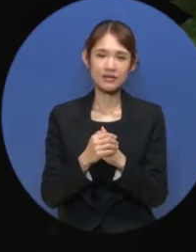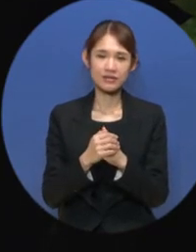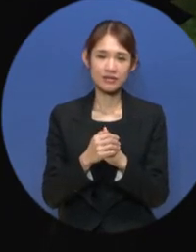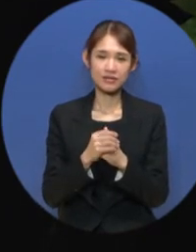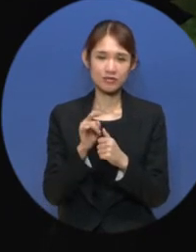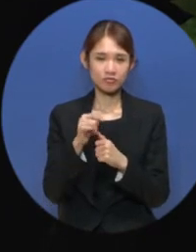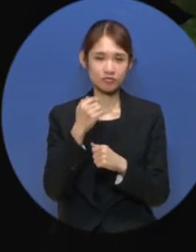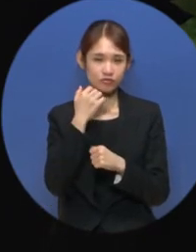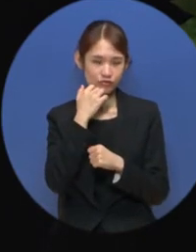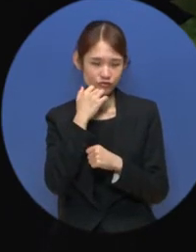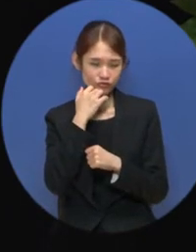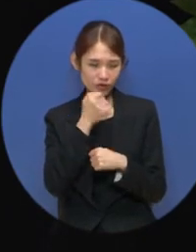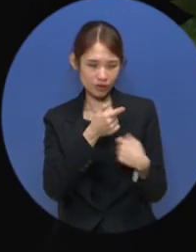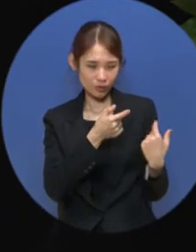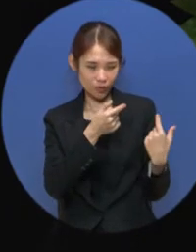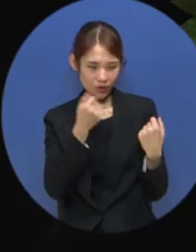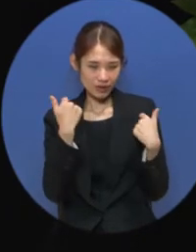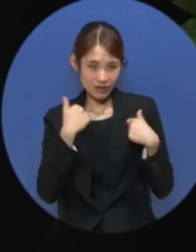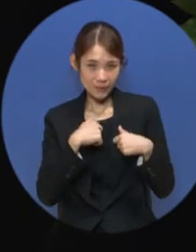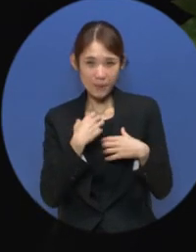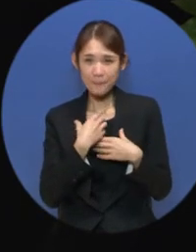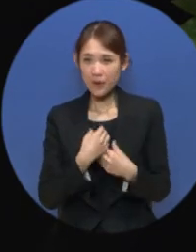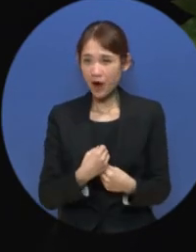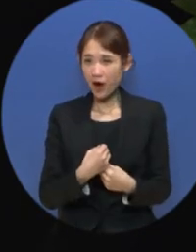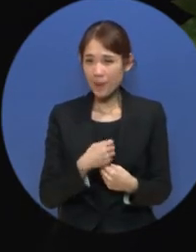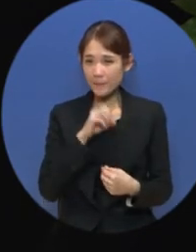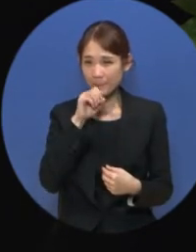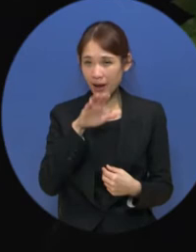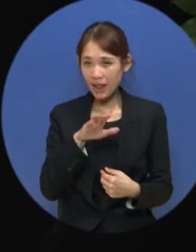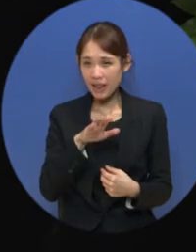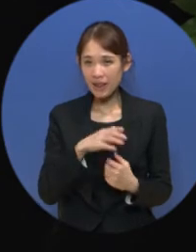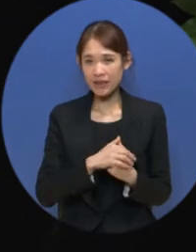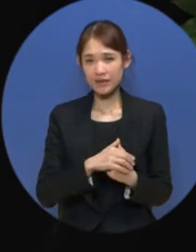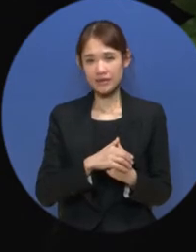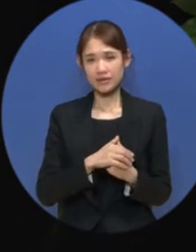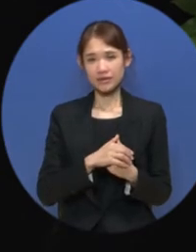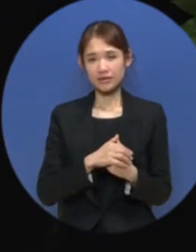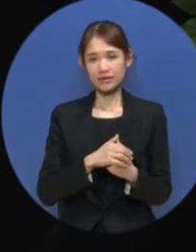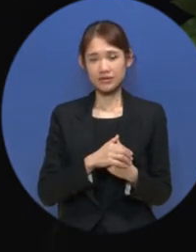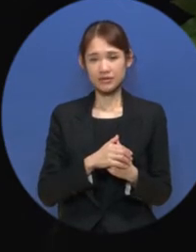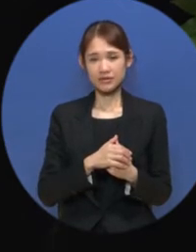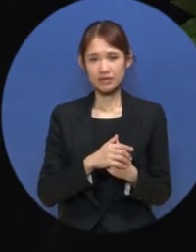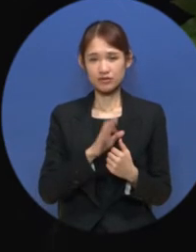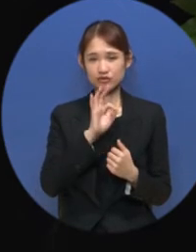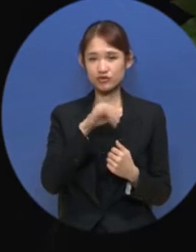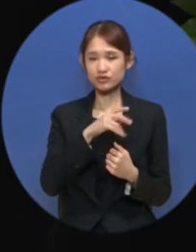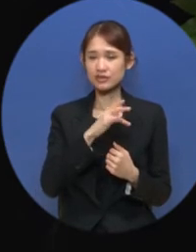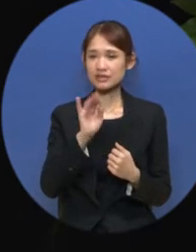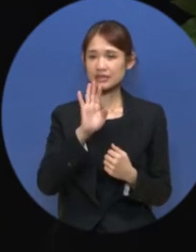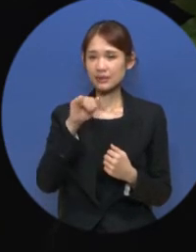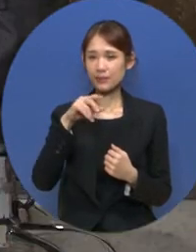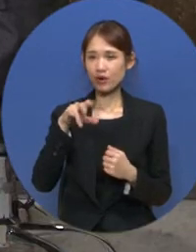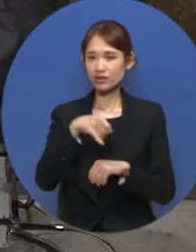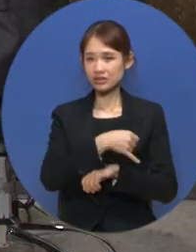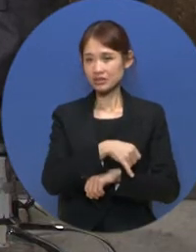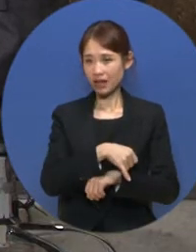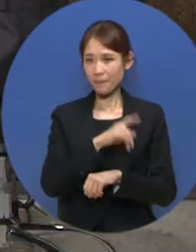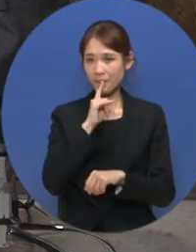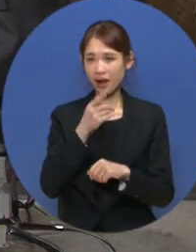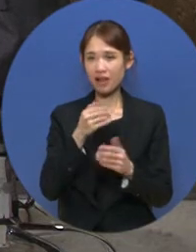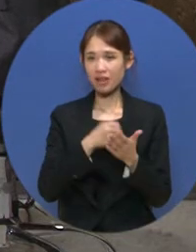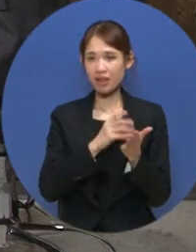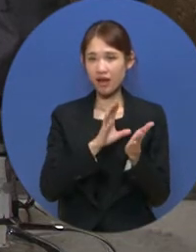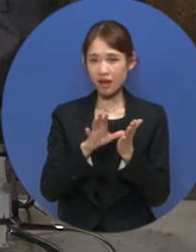저희가 이거를 그냥 누구나 입으면 편합니다라고 그런 쪽으로 접근을 했다면 유니버설 디자인이었을 텐데 예.